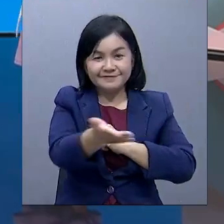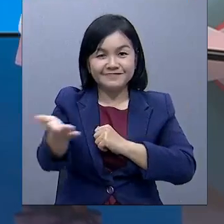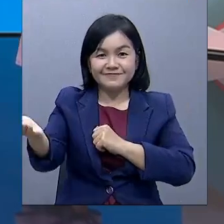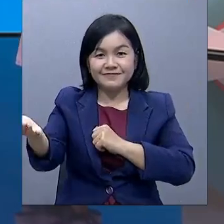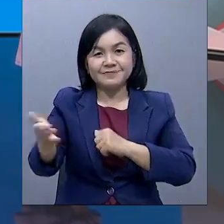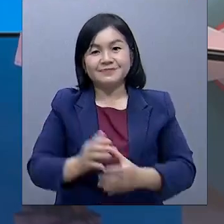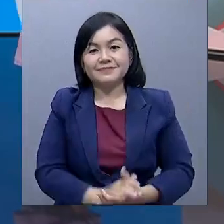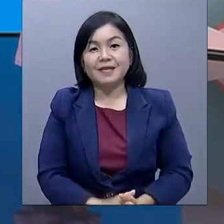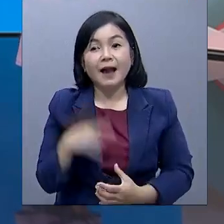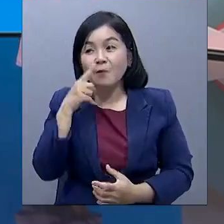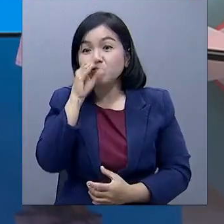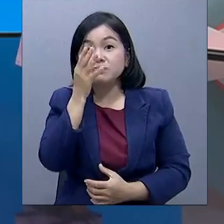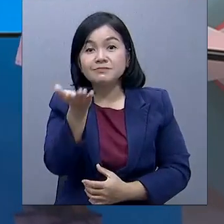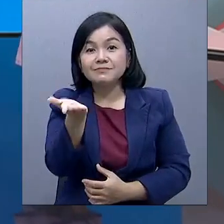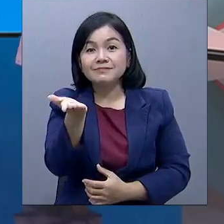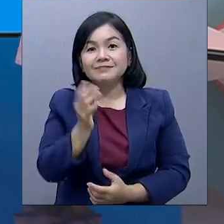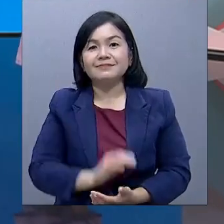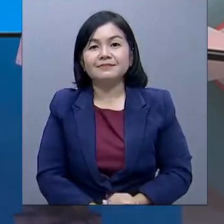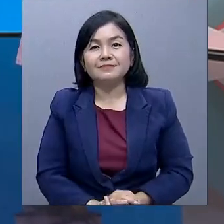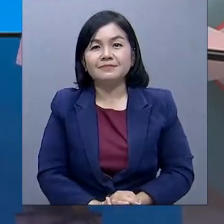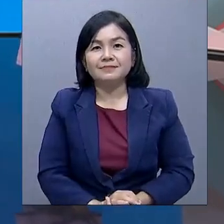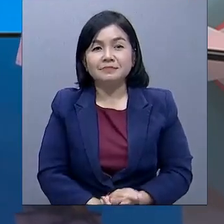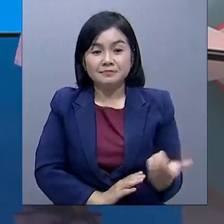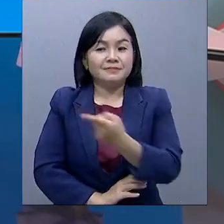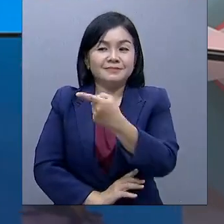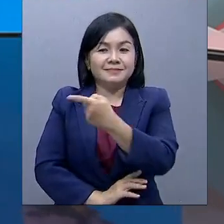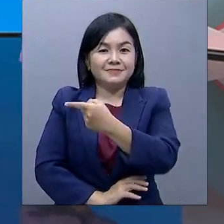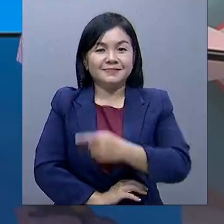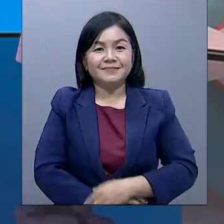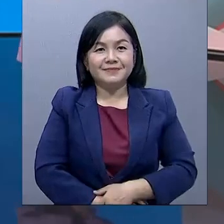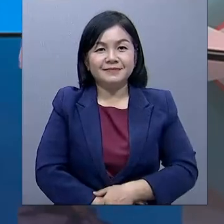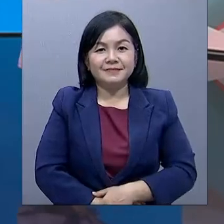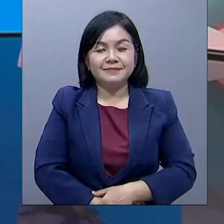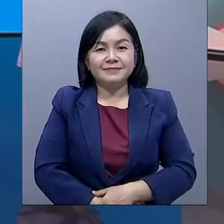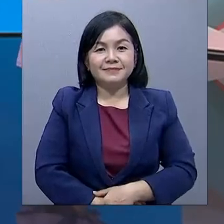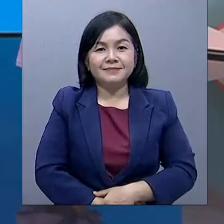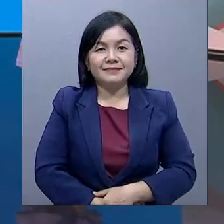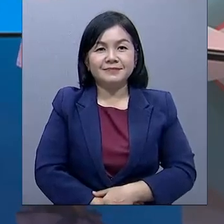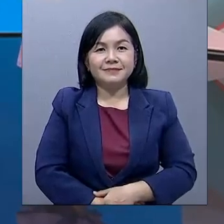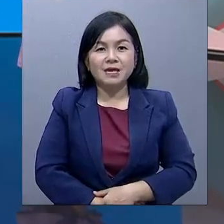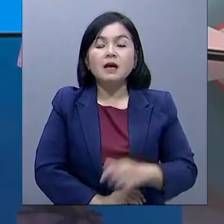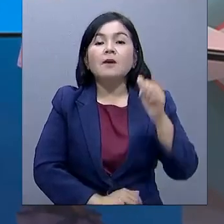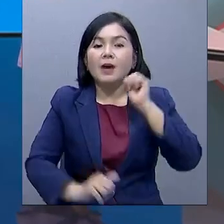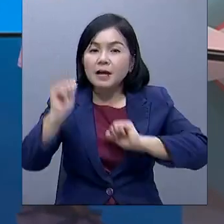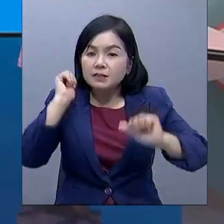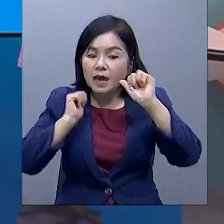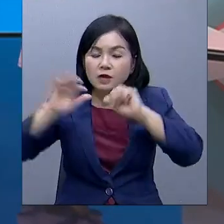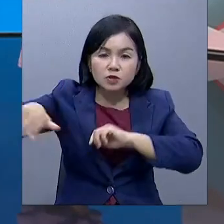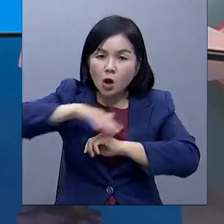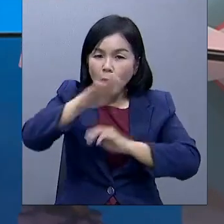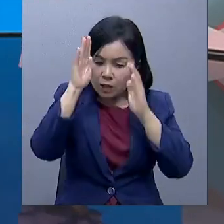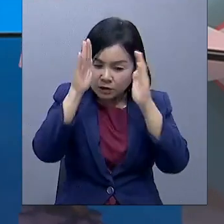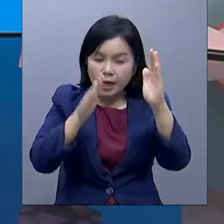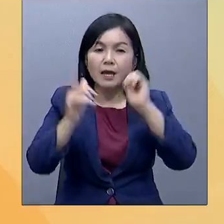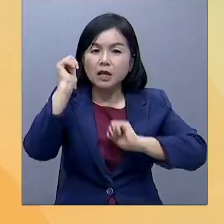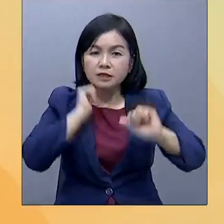ยใครดีใครก่อน เนี่ยฟุ่นสอง ฝากก่อนเพราะว่าเป็นละครที่ทุกคนตั้งใจทำงานแล้วรู้สึกว่า